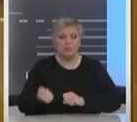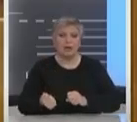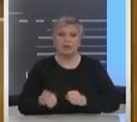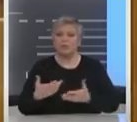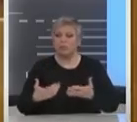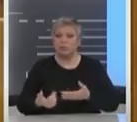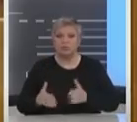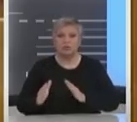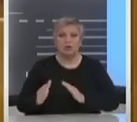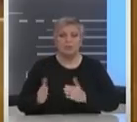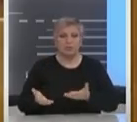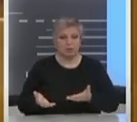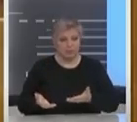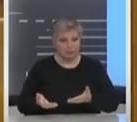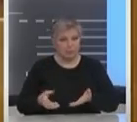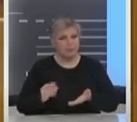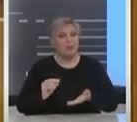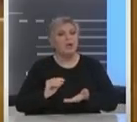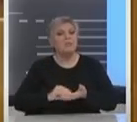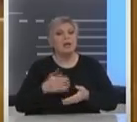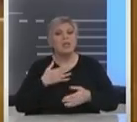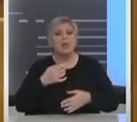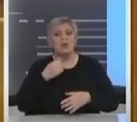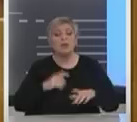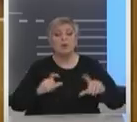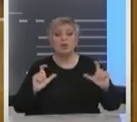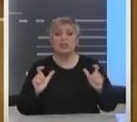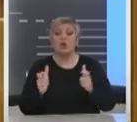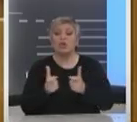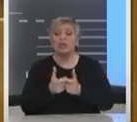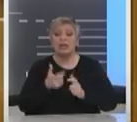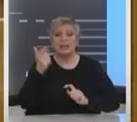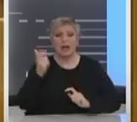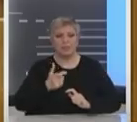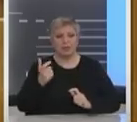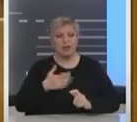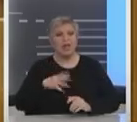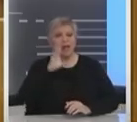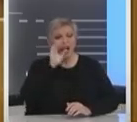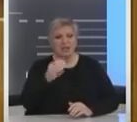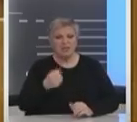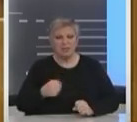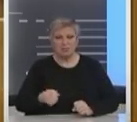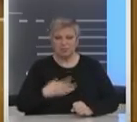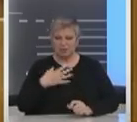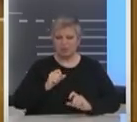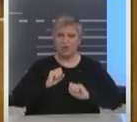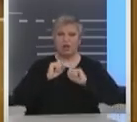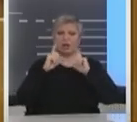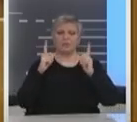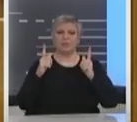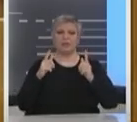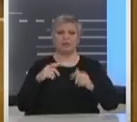Και να πω λίγα πράγματα και για τα οικογενειακά επιδόματα. Γιατί εκπλήσωμαι πραγματικά από την